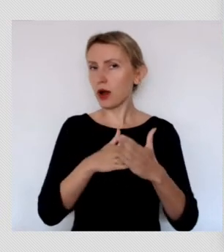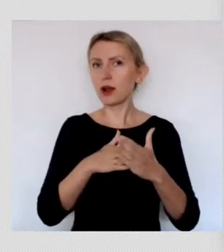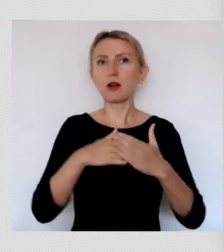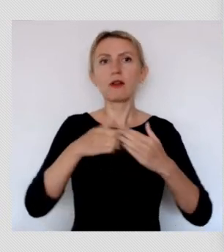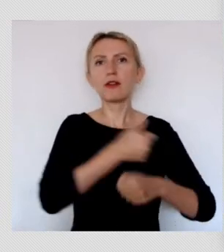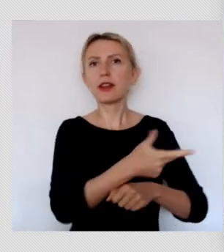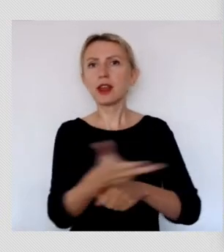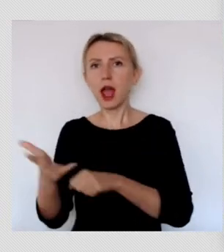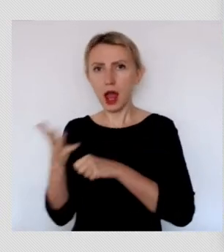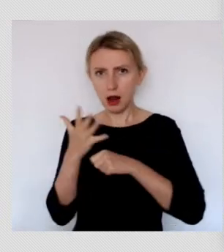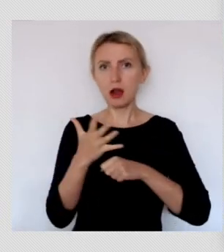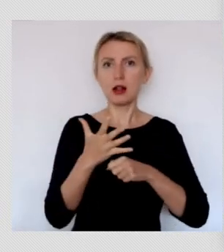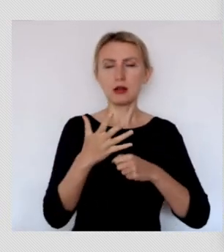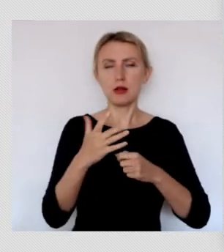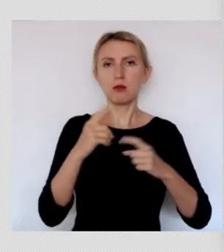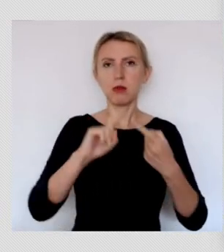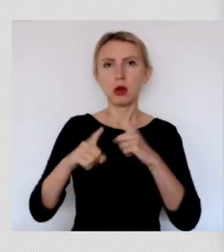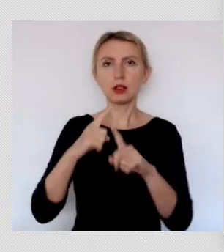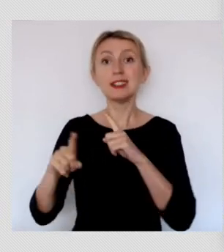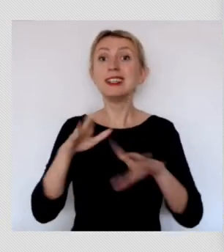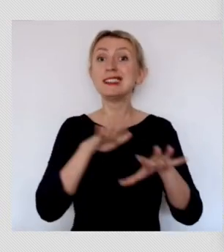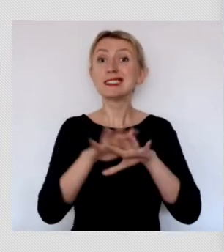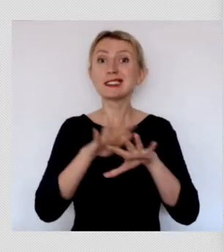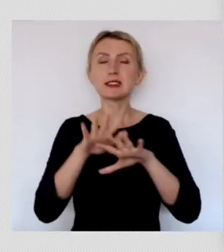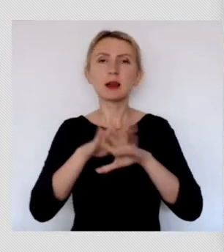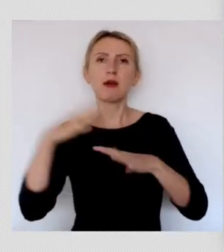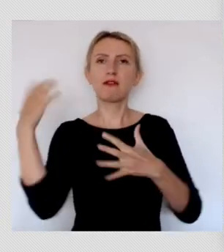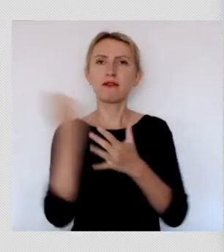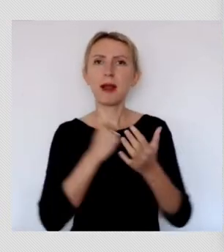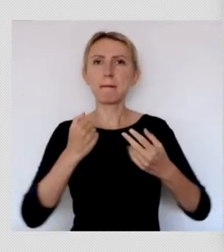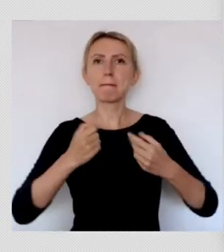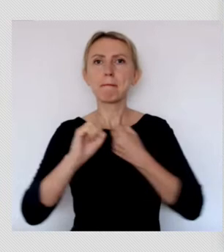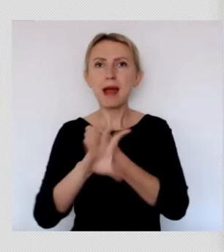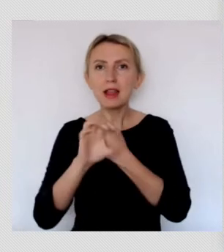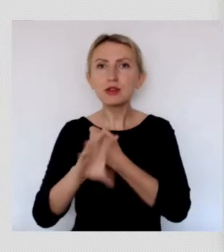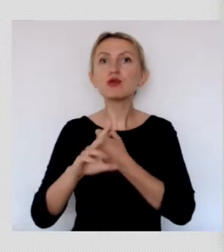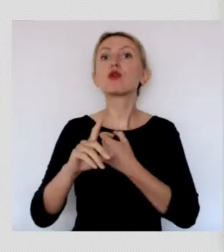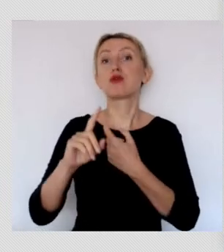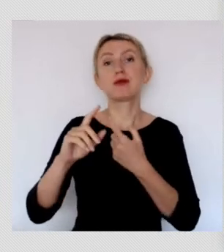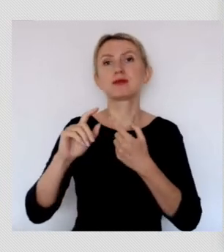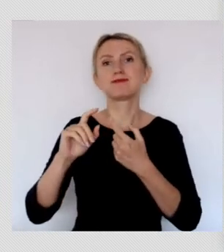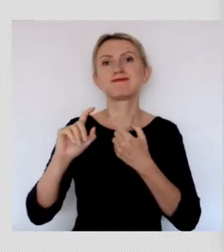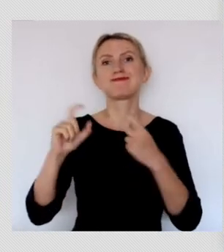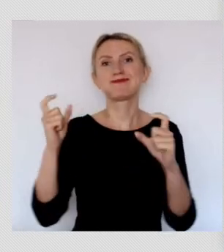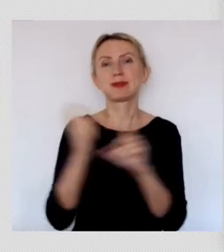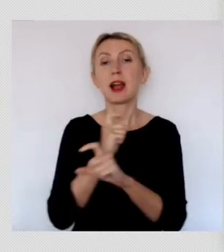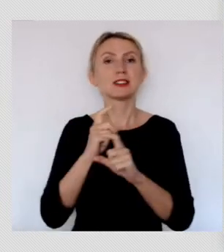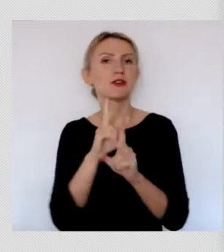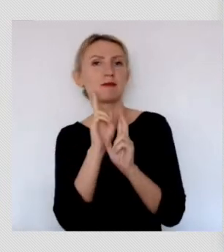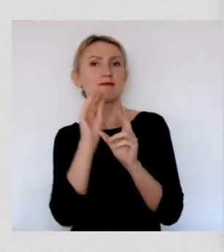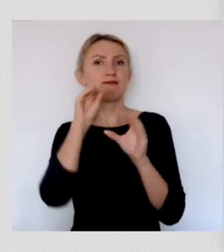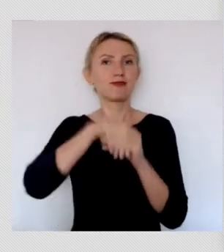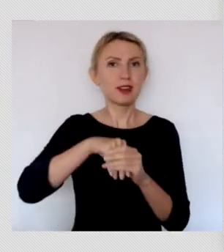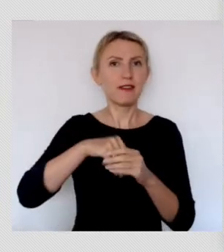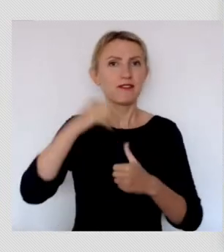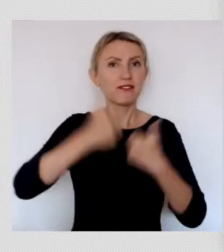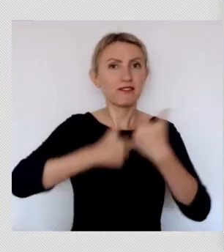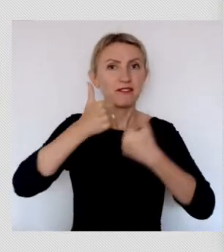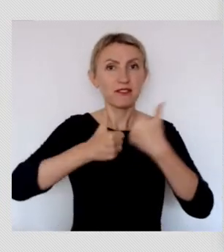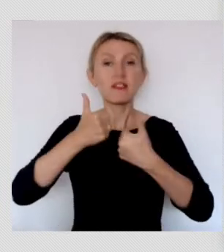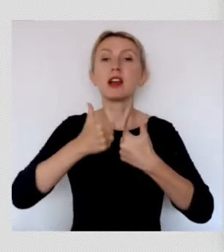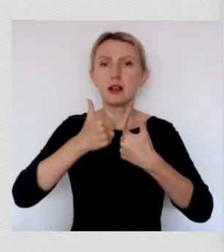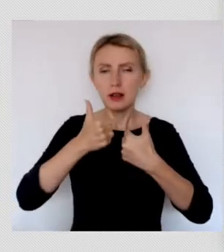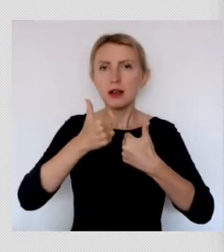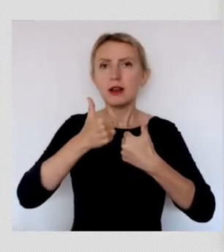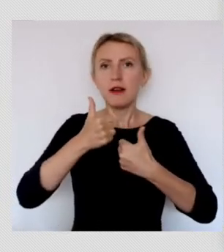politycznego i praworządności, systemowe nadużywanie mediów, środków publicznych, a także dochodzi do włączania się państwa w wyścig wyborczy, powodując